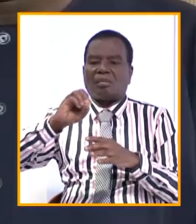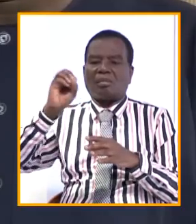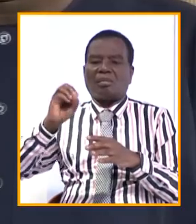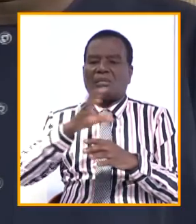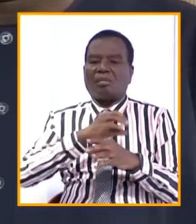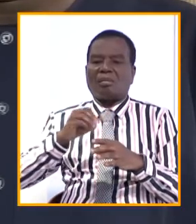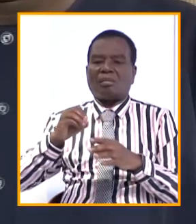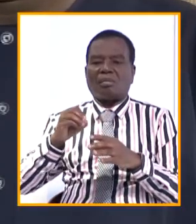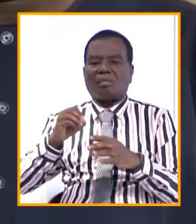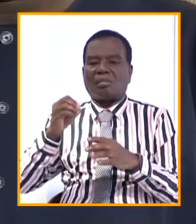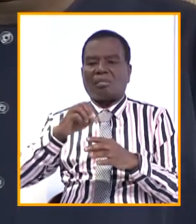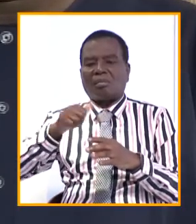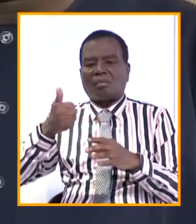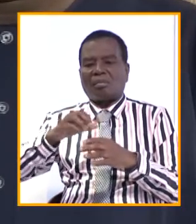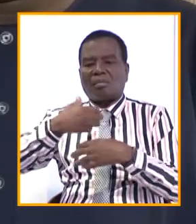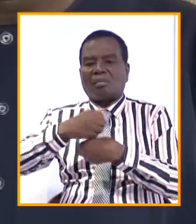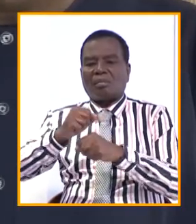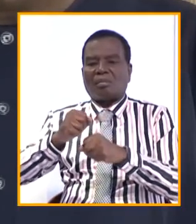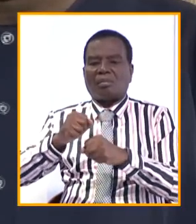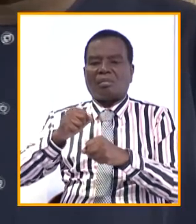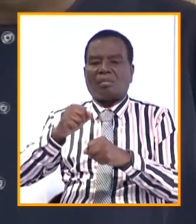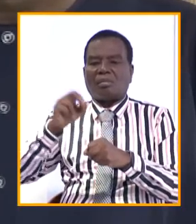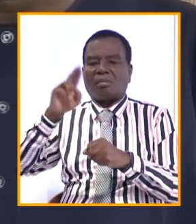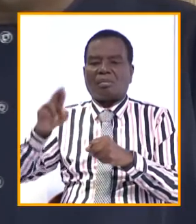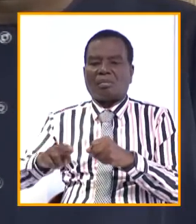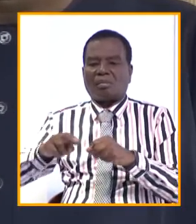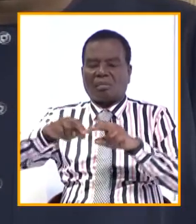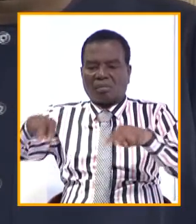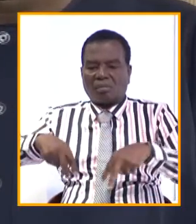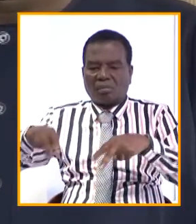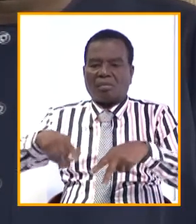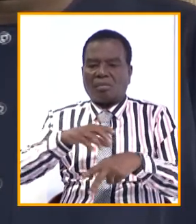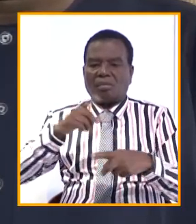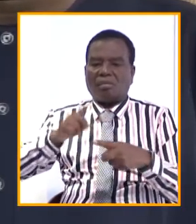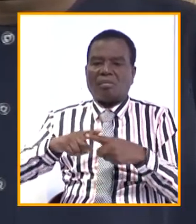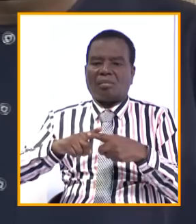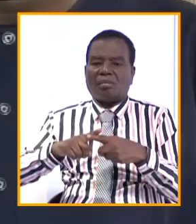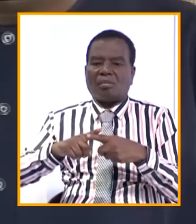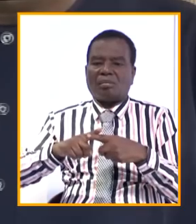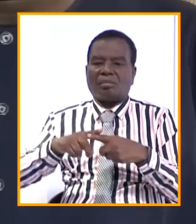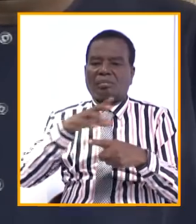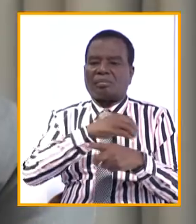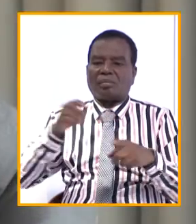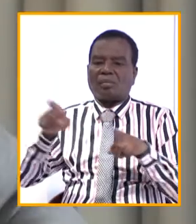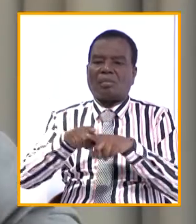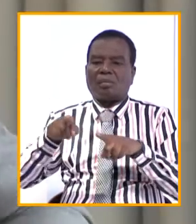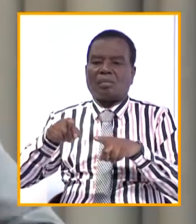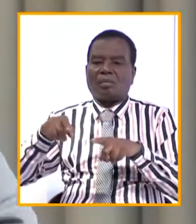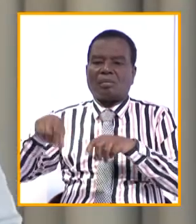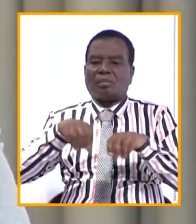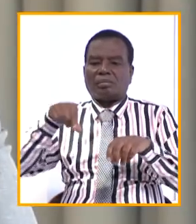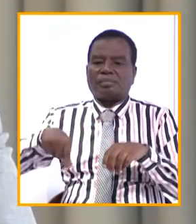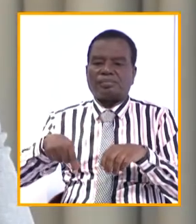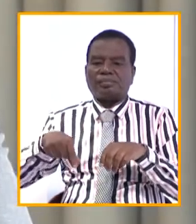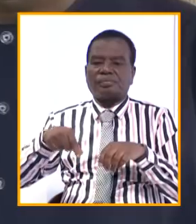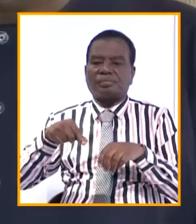comme, j'aurais dit, système de valorisation des résultats des recherches qui sont menées à l'EPFL. Et également le fait que